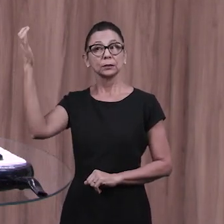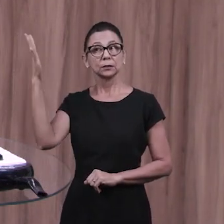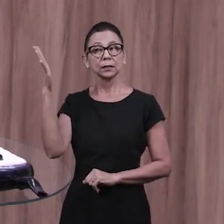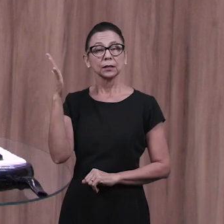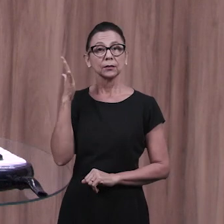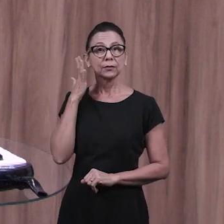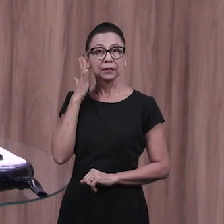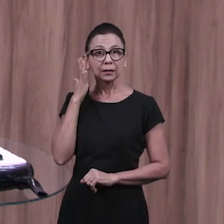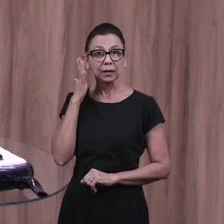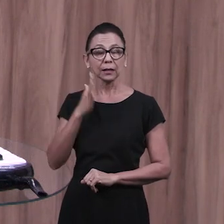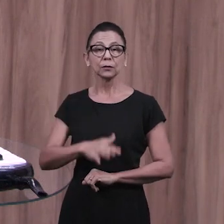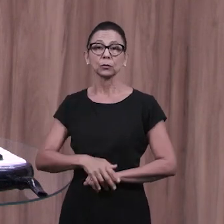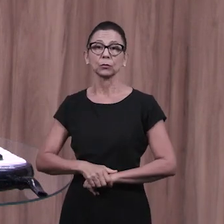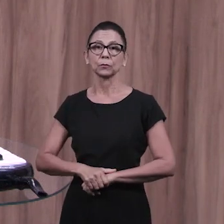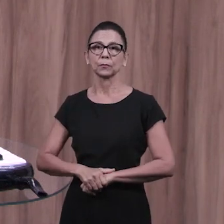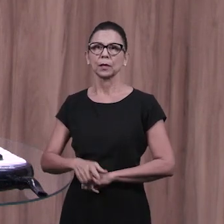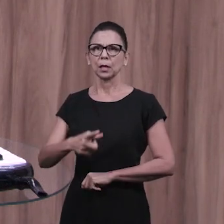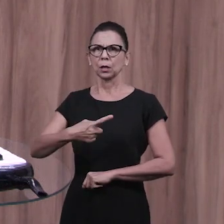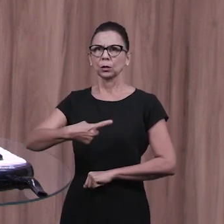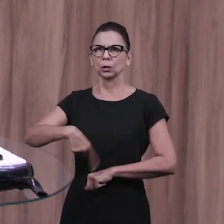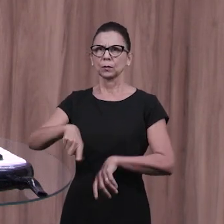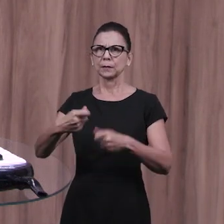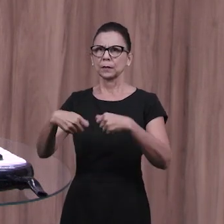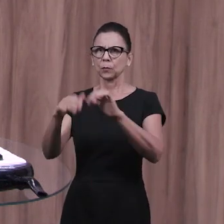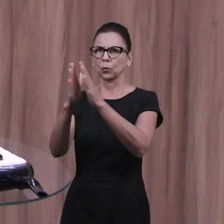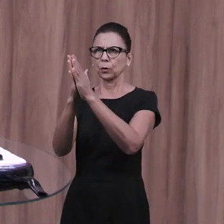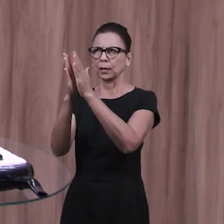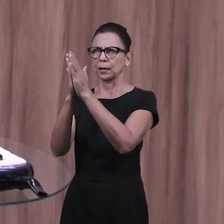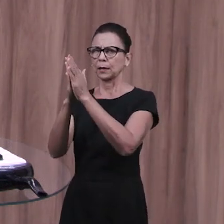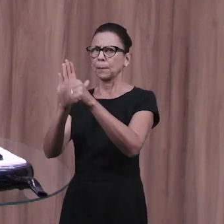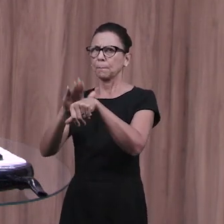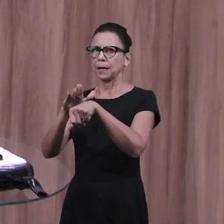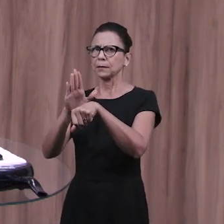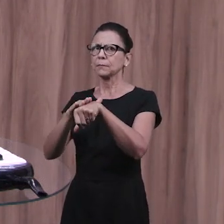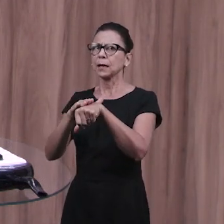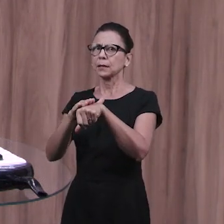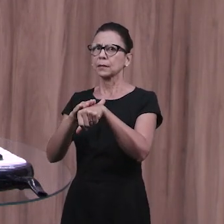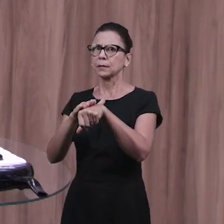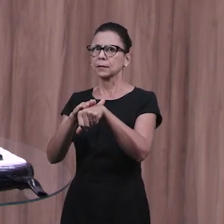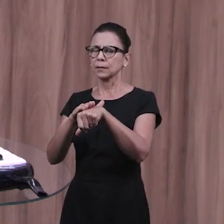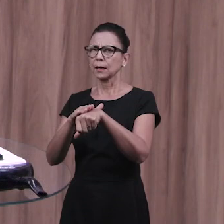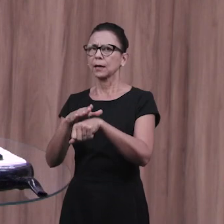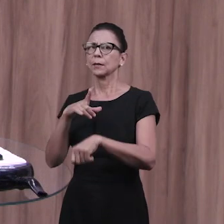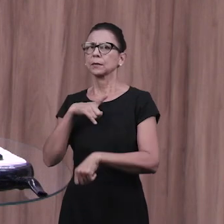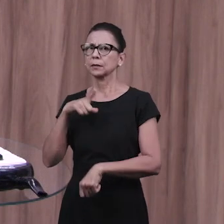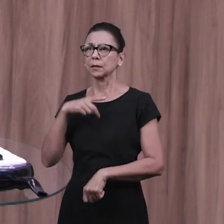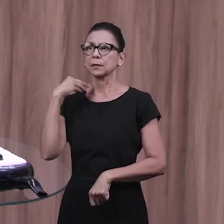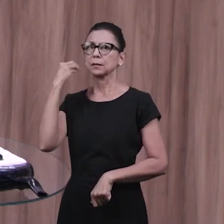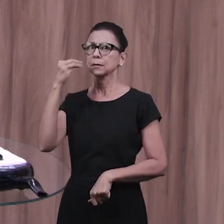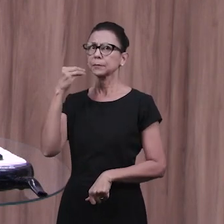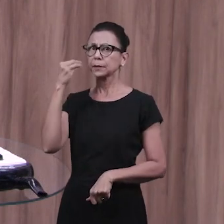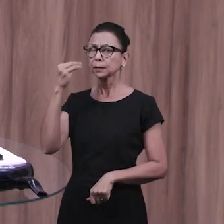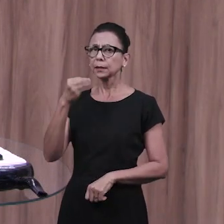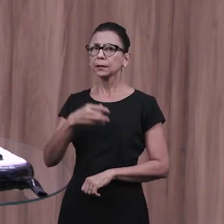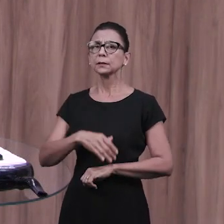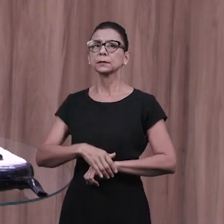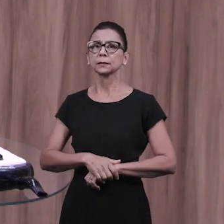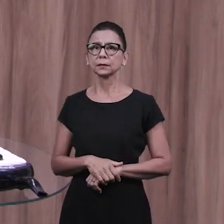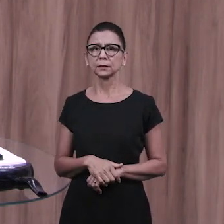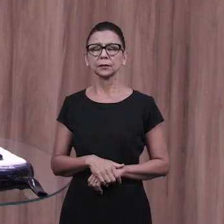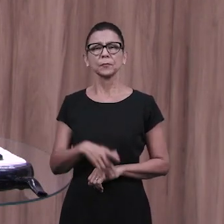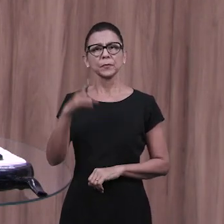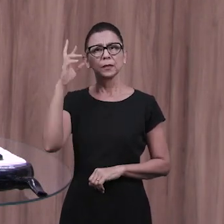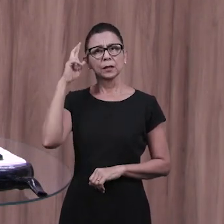il nous éveille à le rechercher davantage pour avoir nos expériences. Et il nous bénit avec